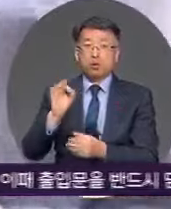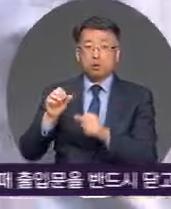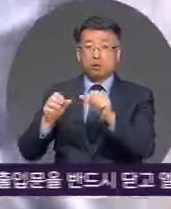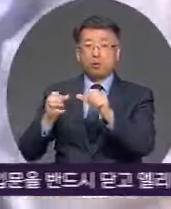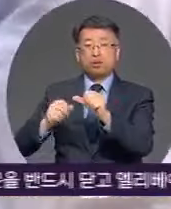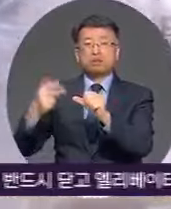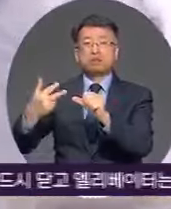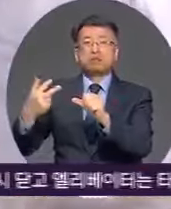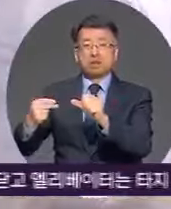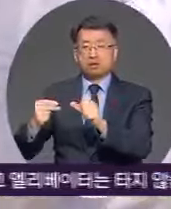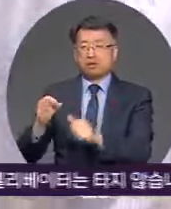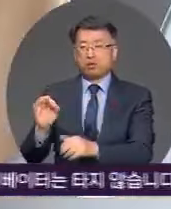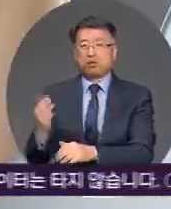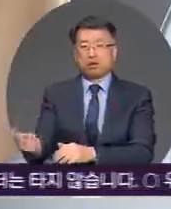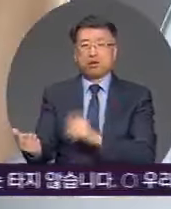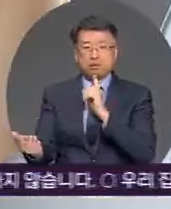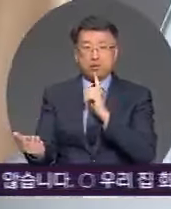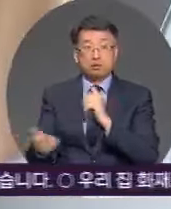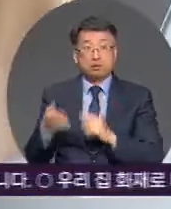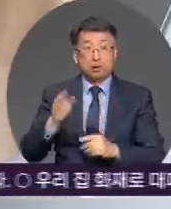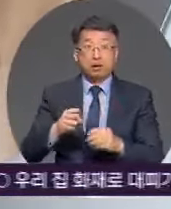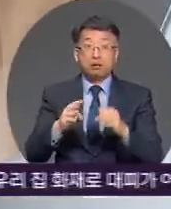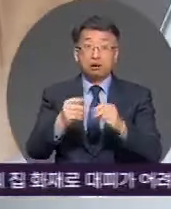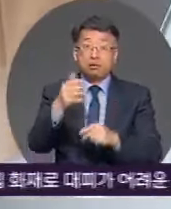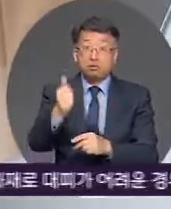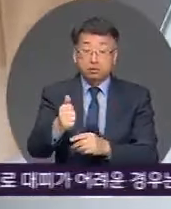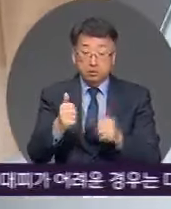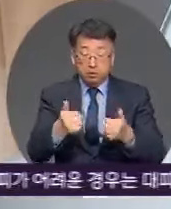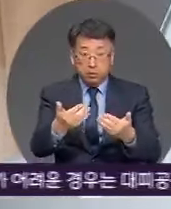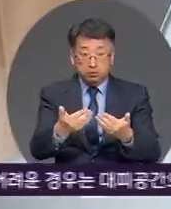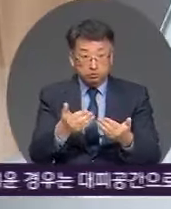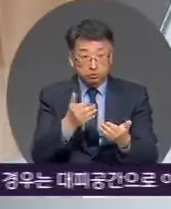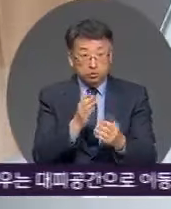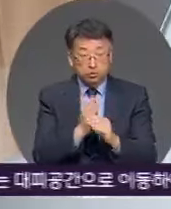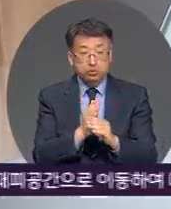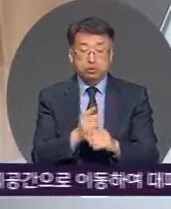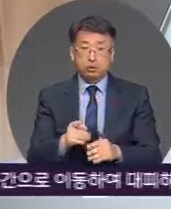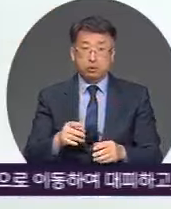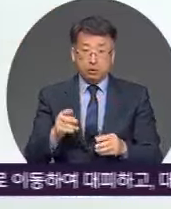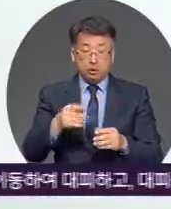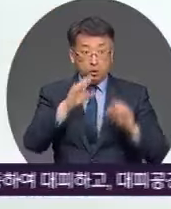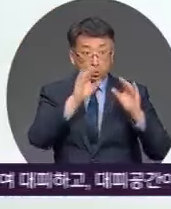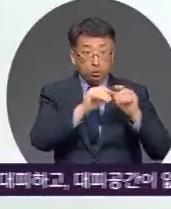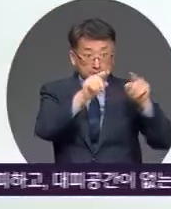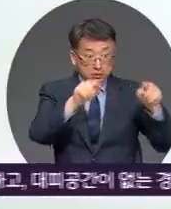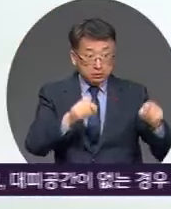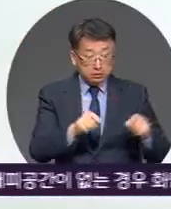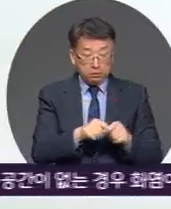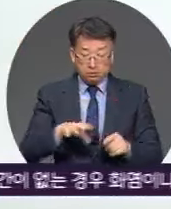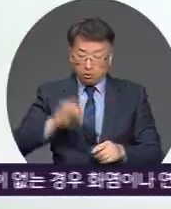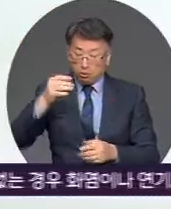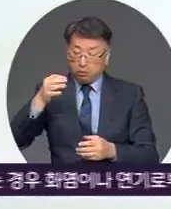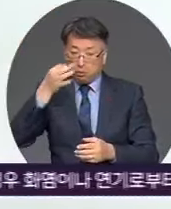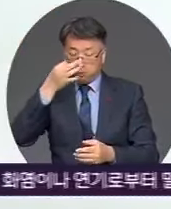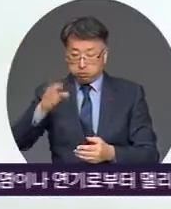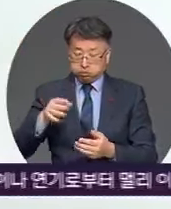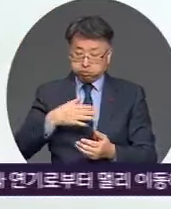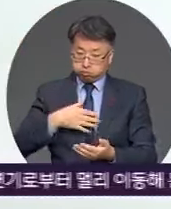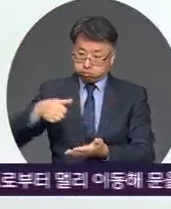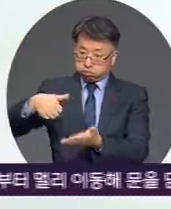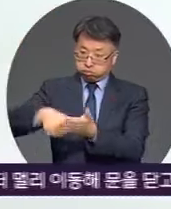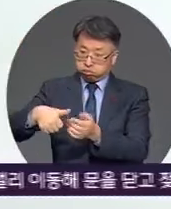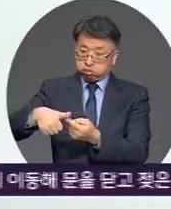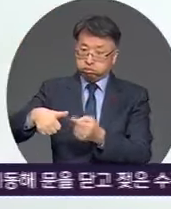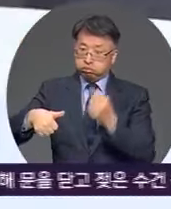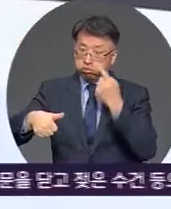청구했습니다 그런데 땅주인은 재판을 봤던 도중 두 개의 사토 반출입 동의서에 서음 보는 자신의 이름으로 된 도장이